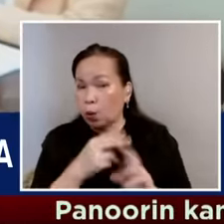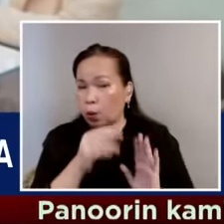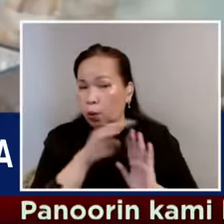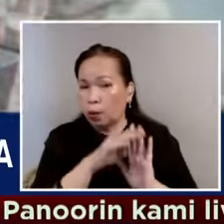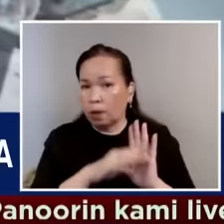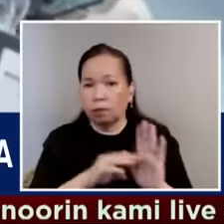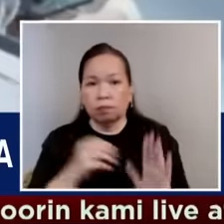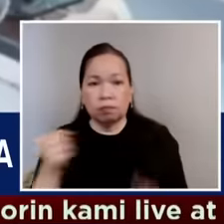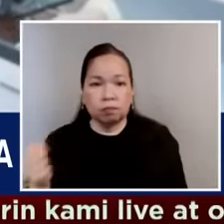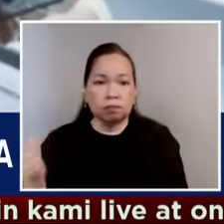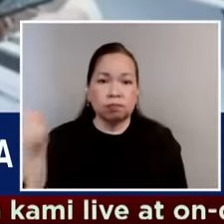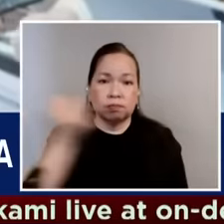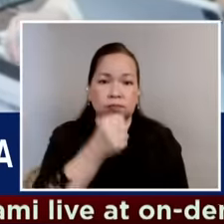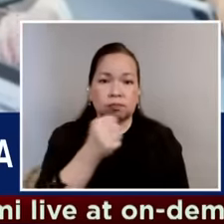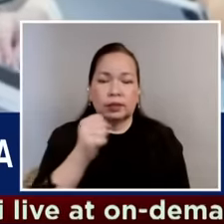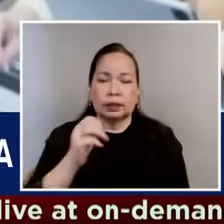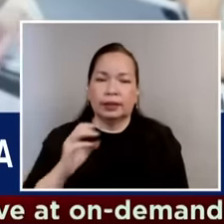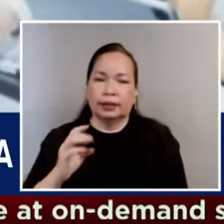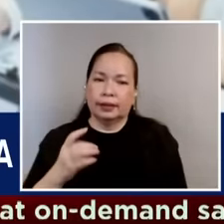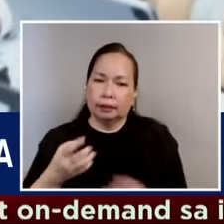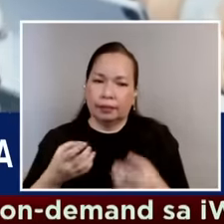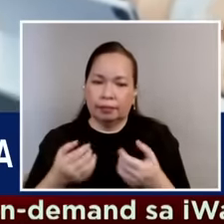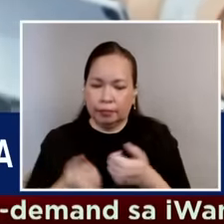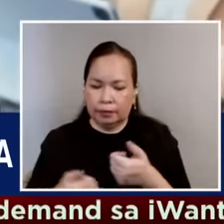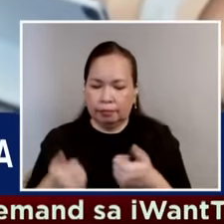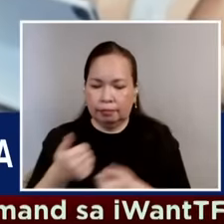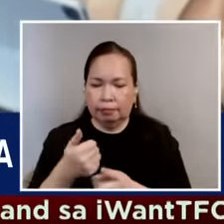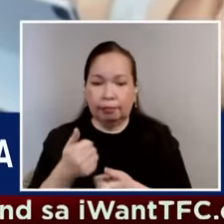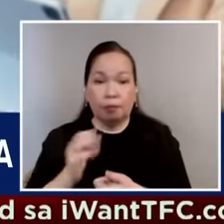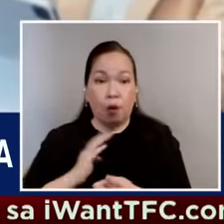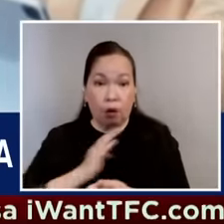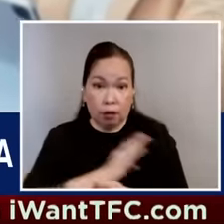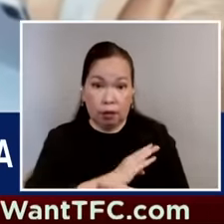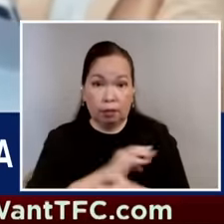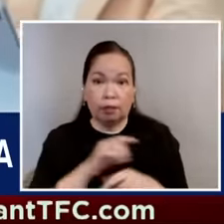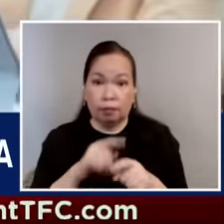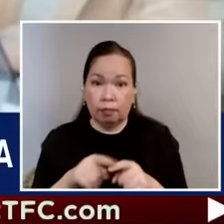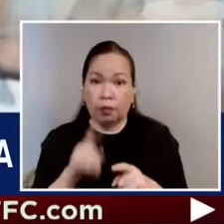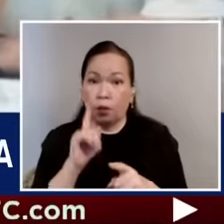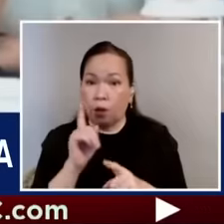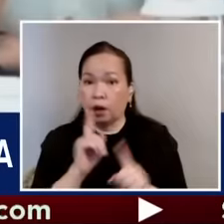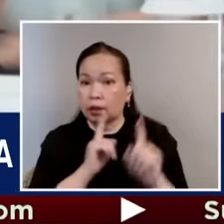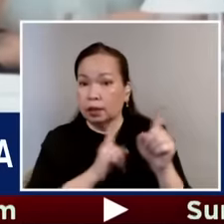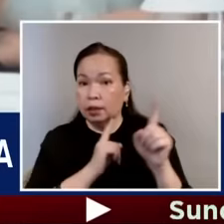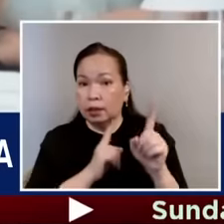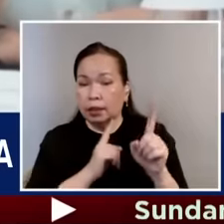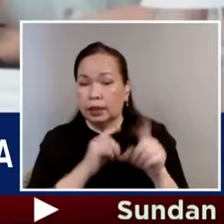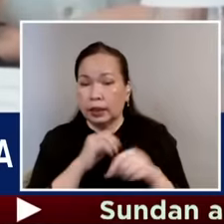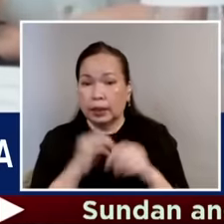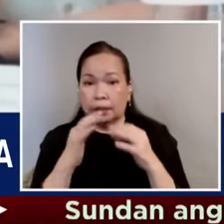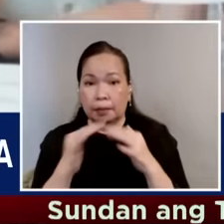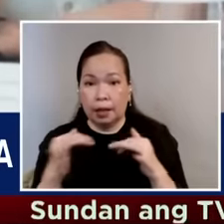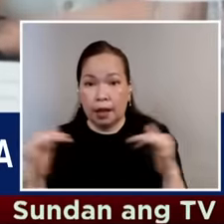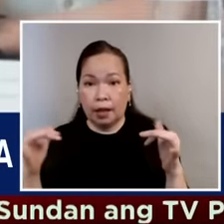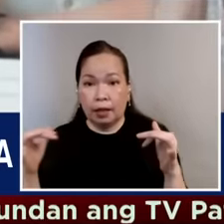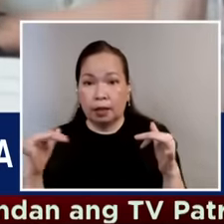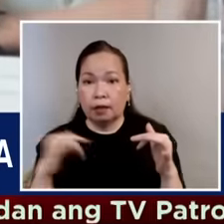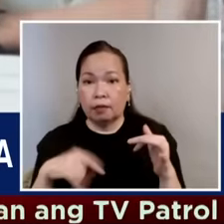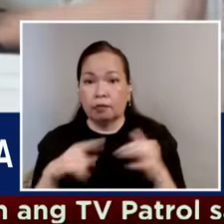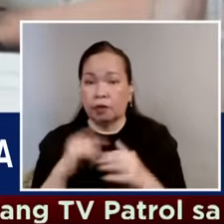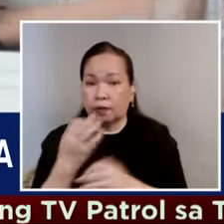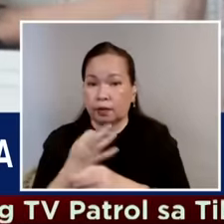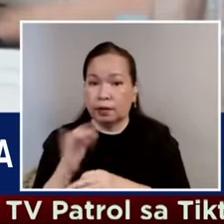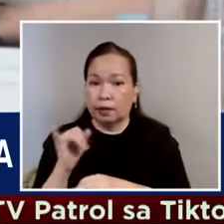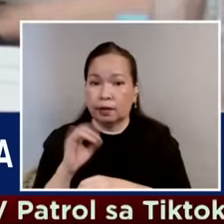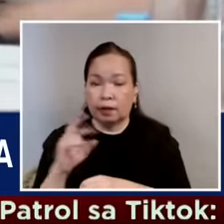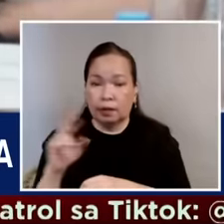ng Board of Directors ng korporasyon. Pero isa sa mga dumalo sa pulong sa Malacañang para ayusin ang IRR